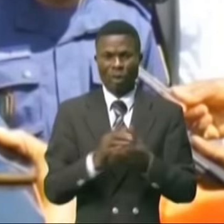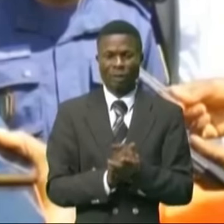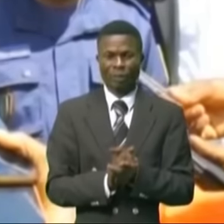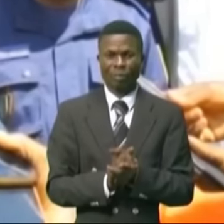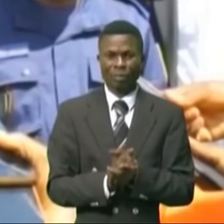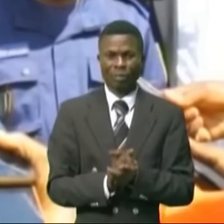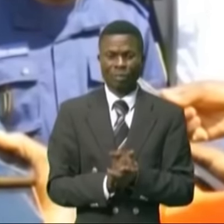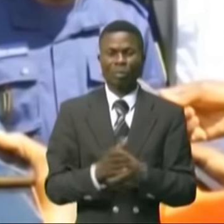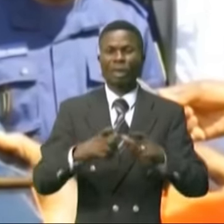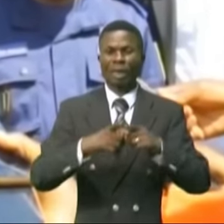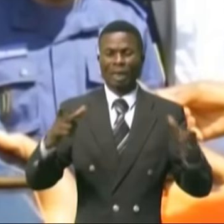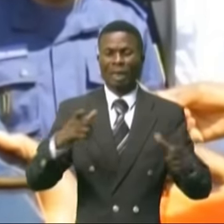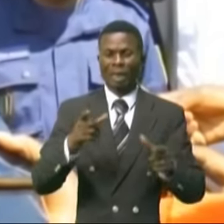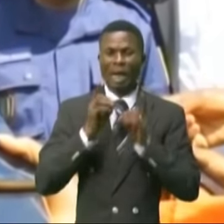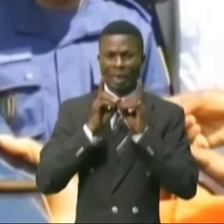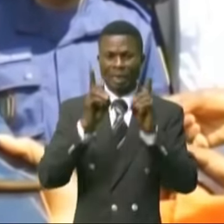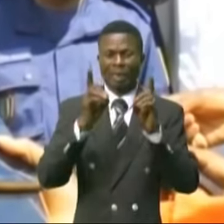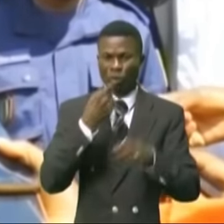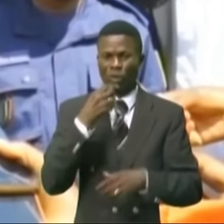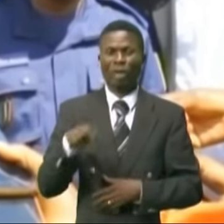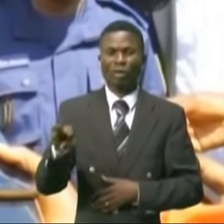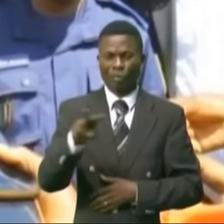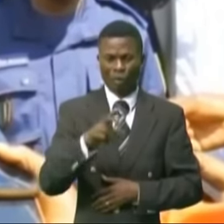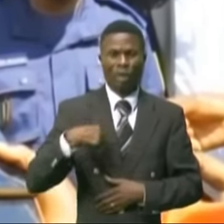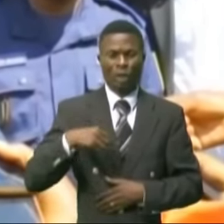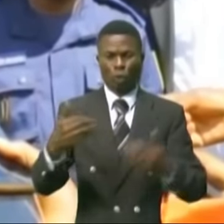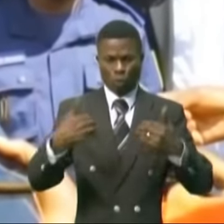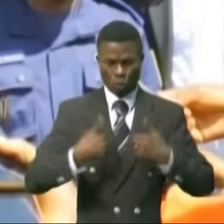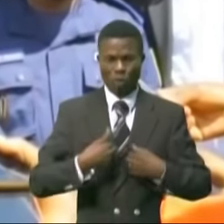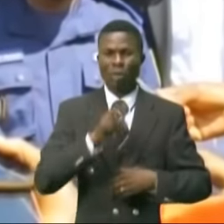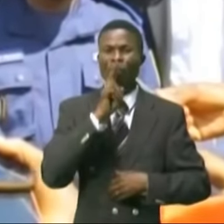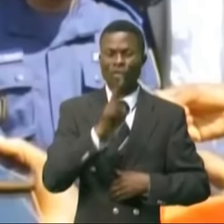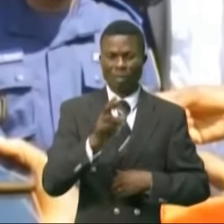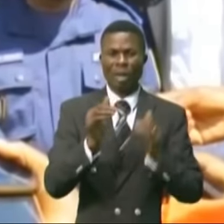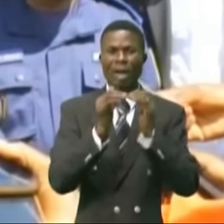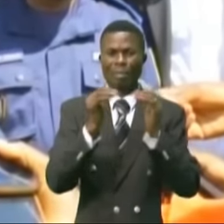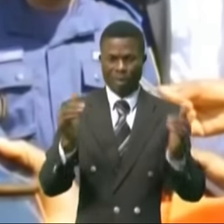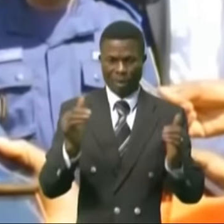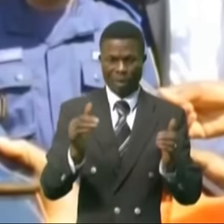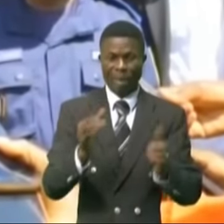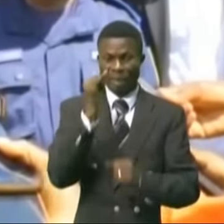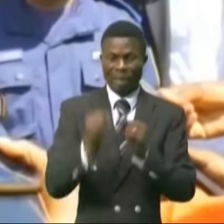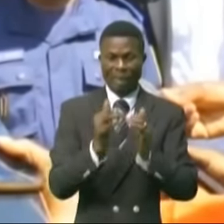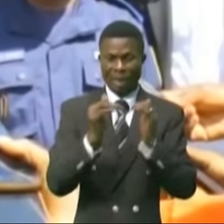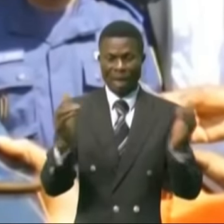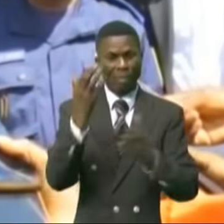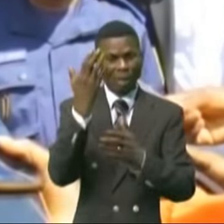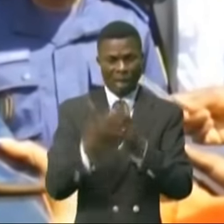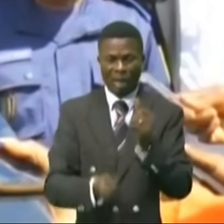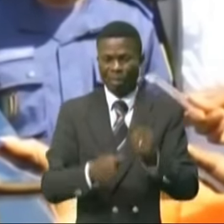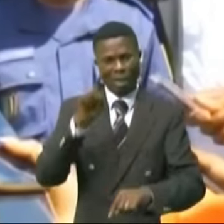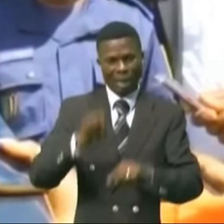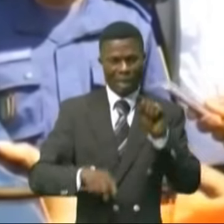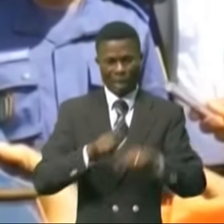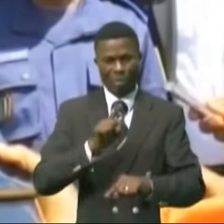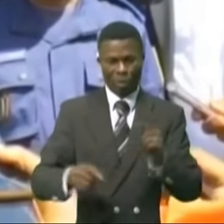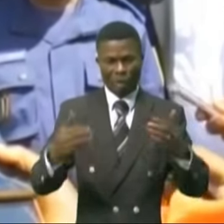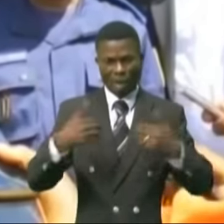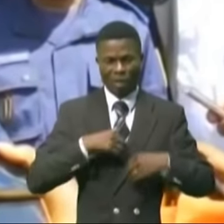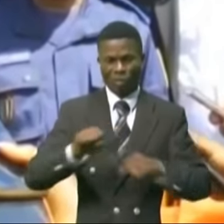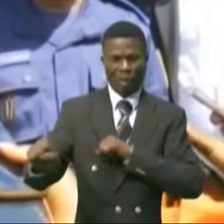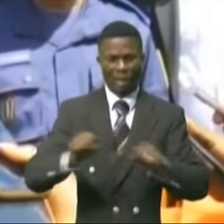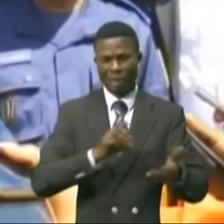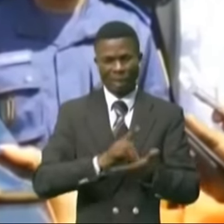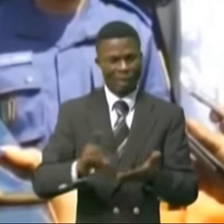le grand mot que je peux dire, que nous avons la paix, parce que sans la paix, on ne pouvait pas avoir